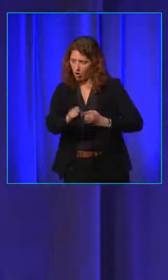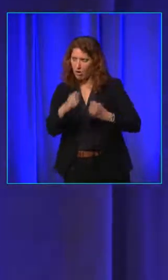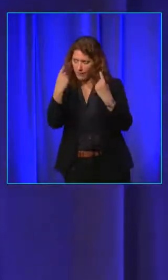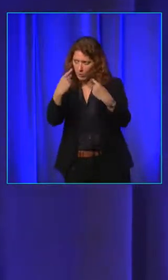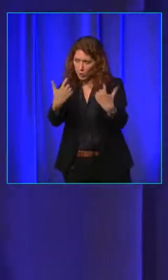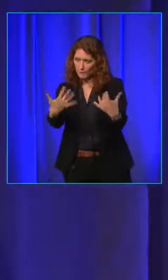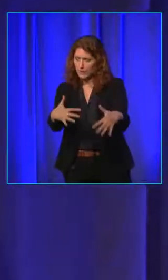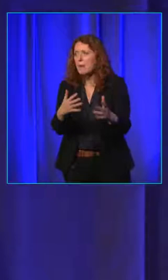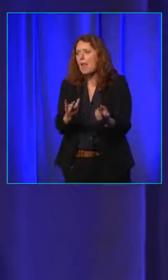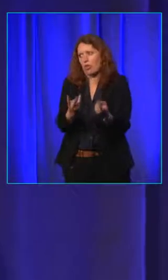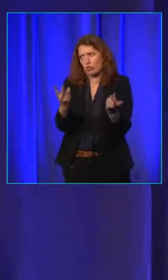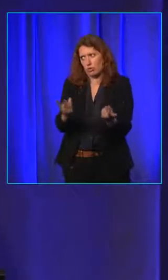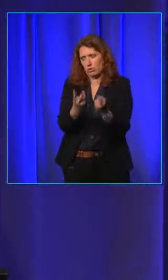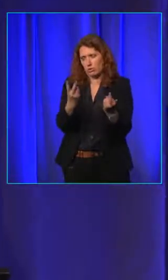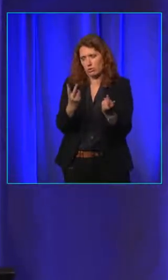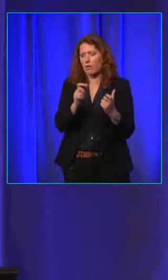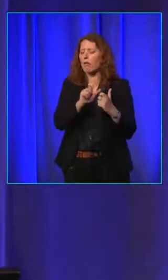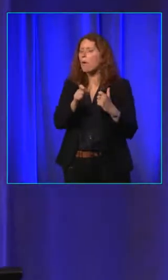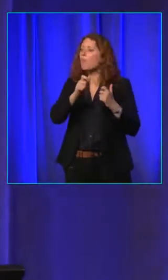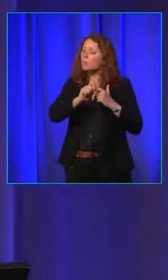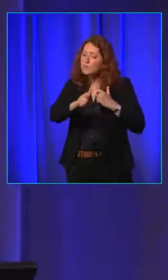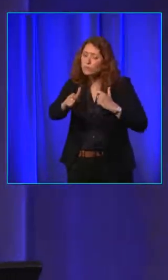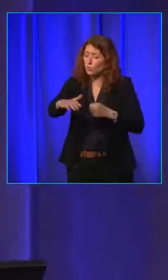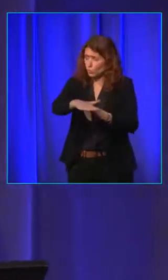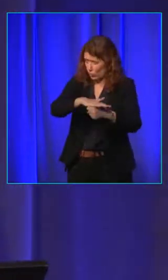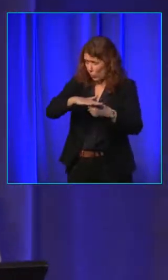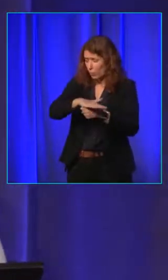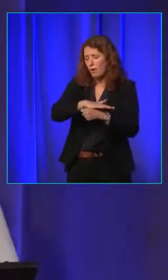un processus de guérison complet. S'il y a